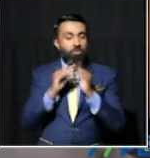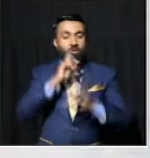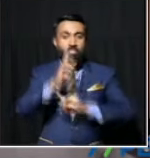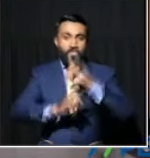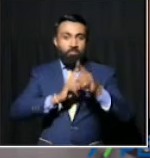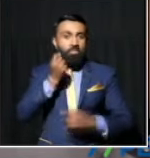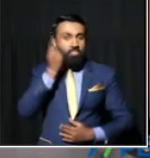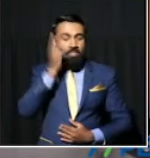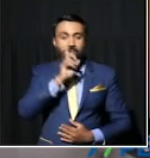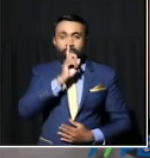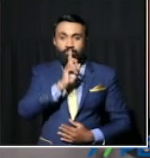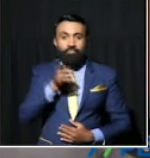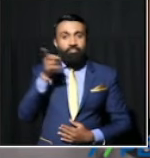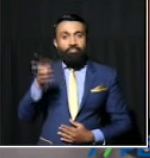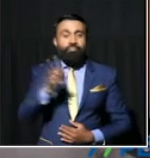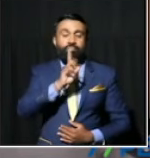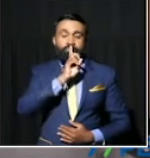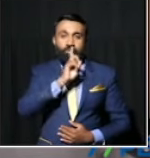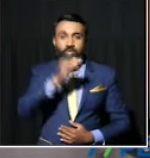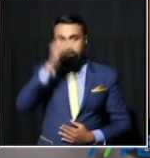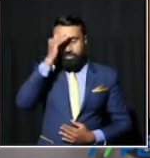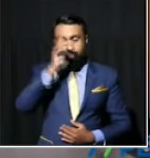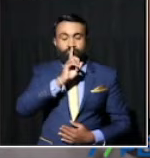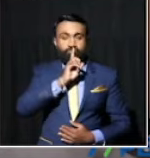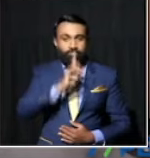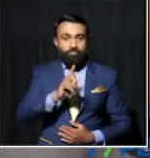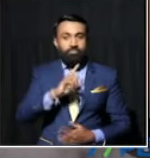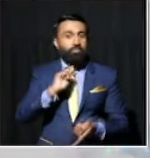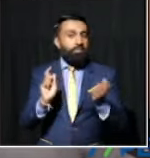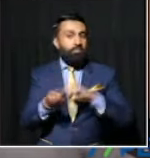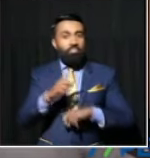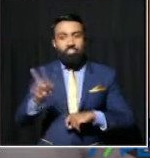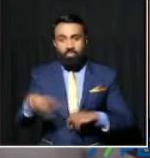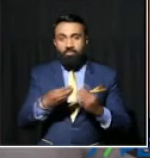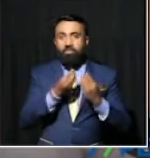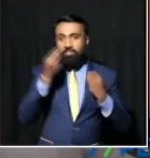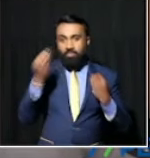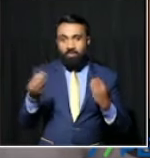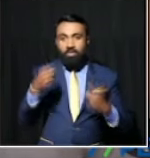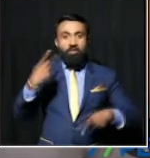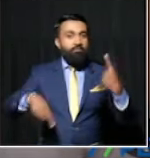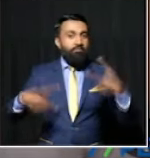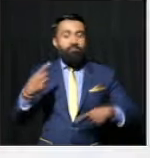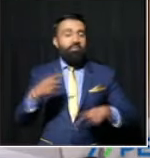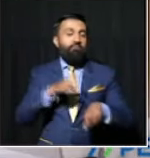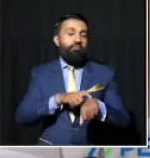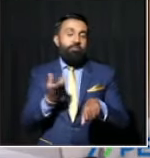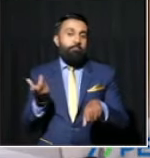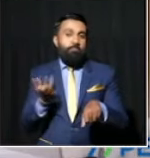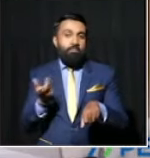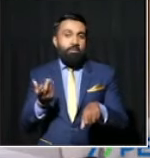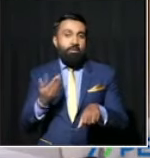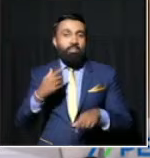තමයි තියෙන්නේ. හැබැයි ඔබතුමාගේම ඉල්ලීමක් කරනවා කරු කතානායකතුමනි මේ ක්‍රිකට් වලට වෙනම දවසක් වෙන් කළ දෙන්නකෝ ආයේ. නැත්නම් ආයෙ විවාද කරන්න හම්බෙන්නේ නැහැ නේ කරු කතානායකතුමනි. අපි